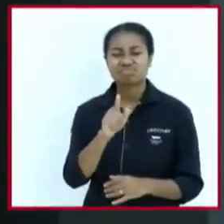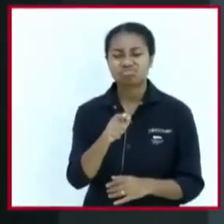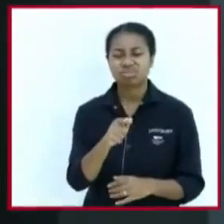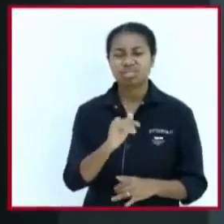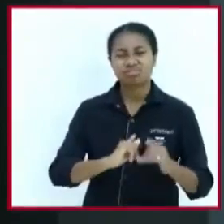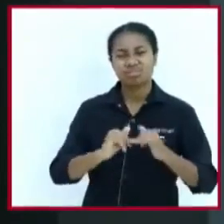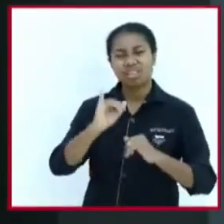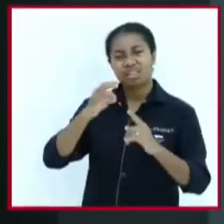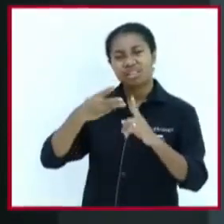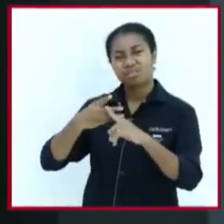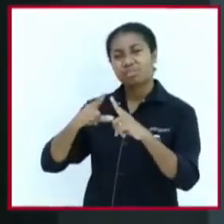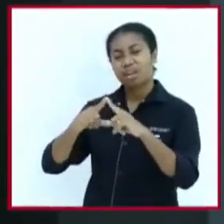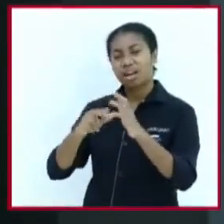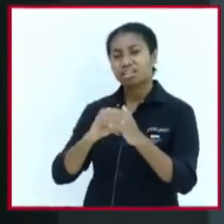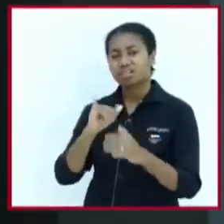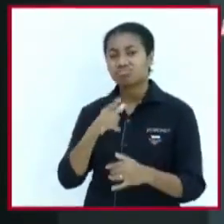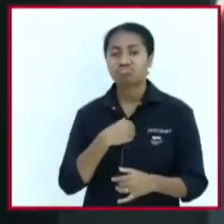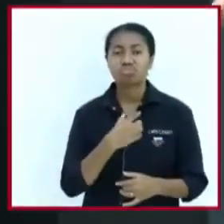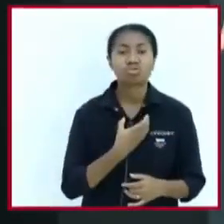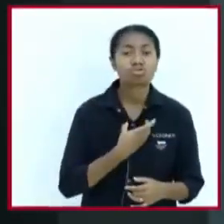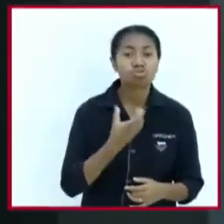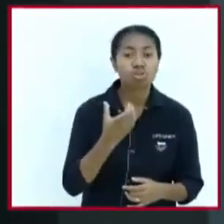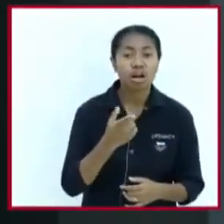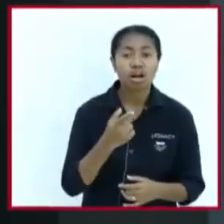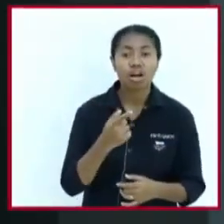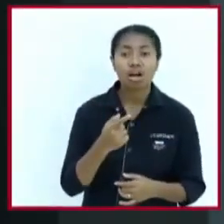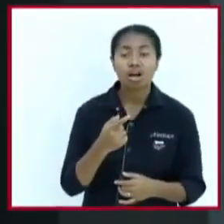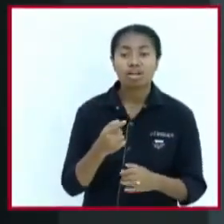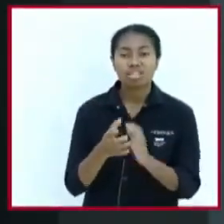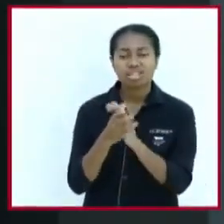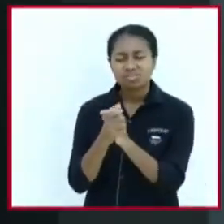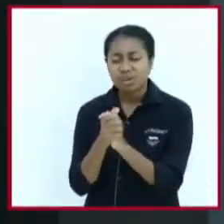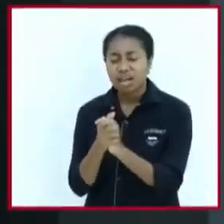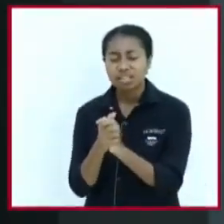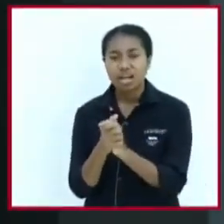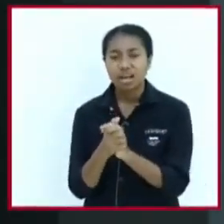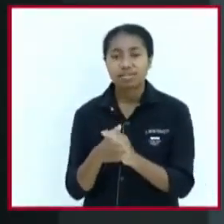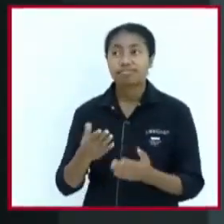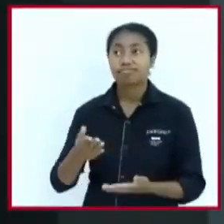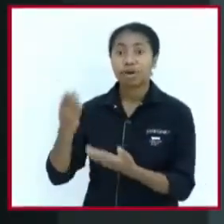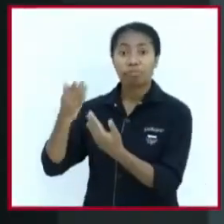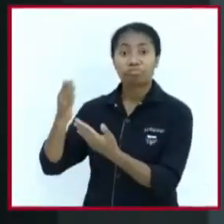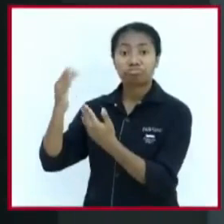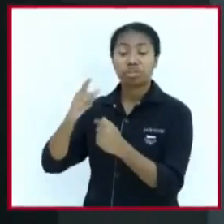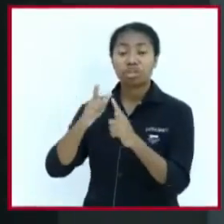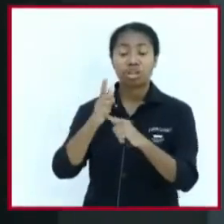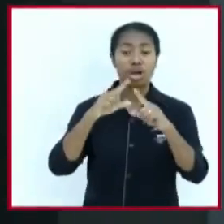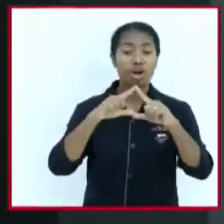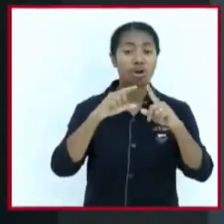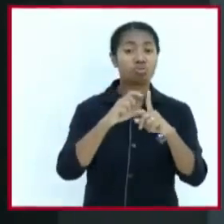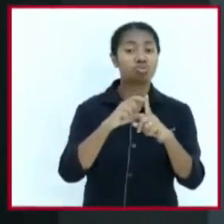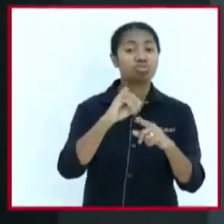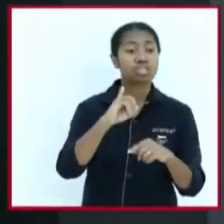sehingga mereka suka bikin ibadah perayaan perayaan Yahudi yang sebenarnya gambaran